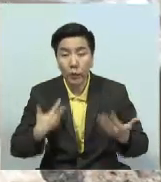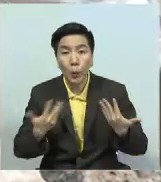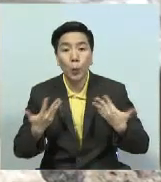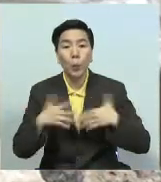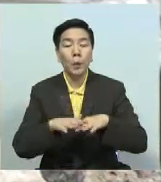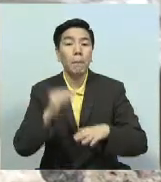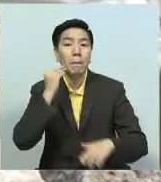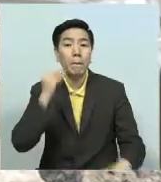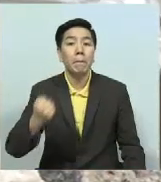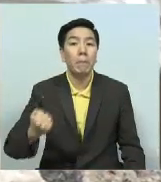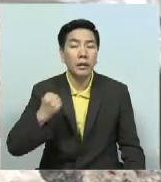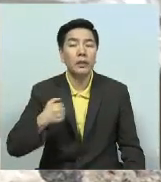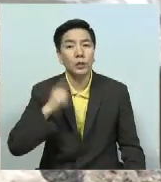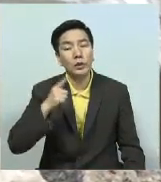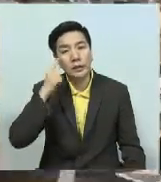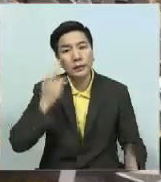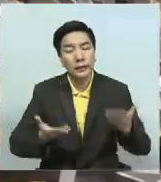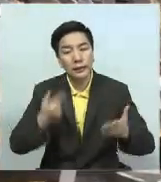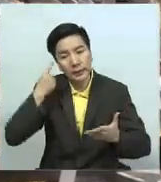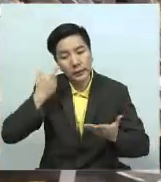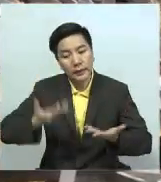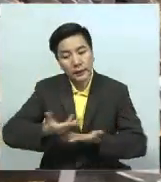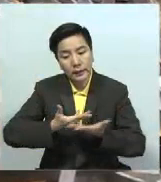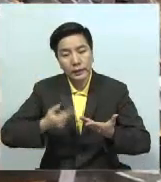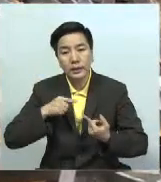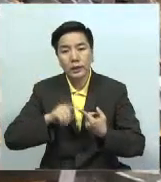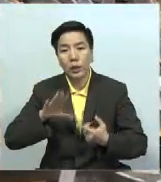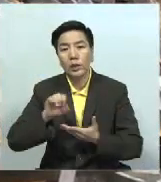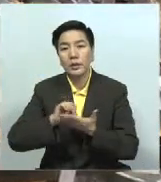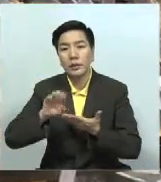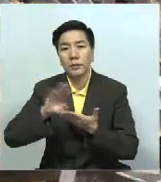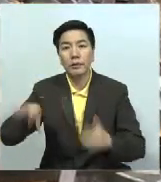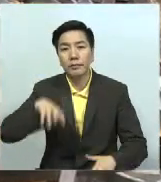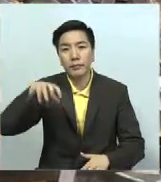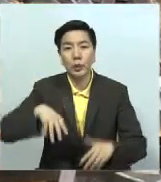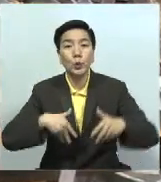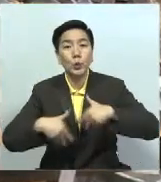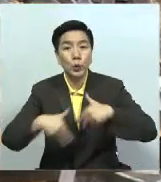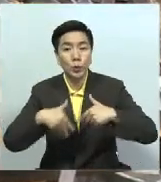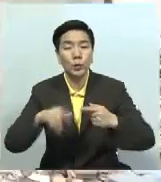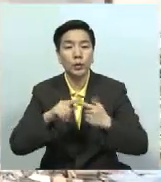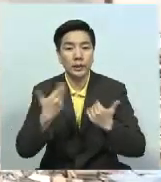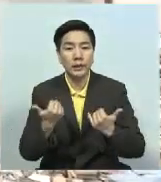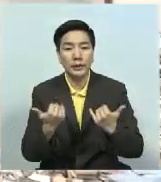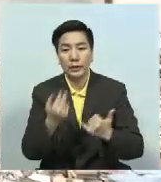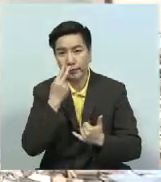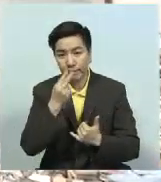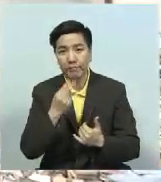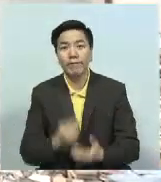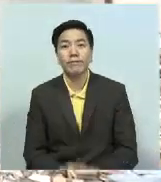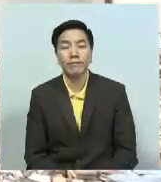วมโครงการบ้านมั่นคงก็จะต้องขึ้นอยู่กับการพิจารณาของสถาบันพัฒนาองค์กรชุมชนองค์การมหาชน